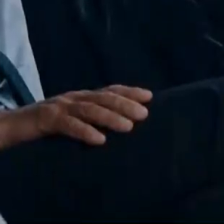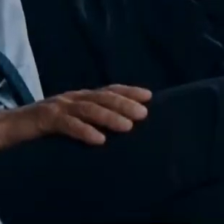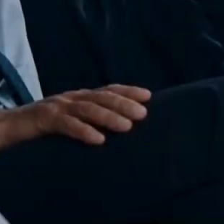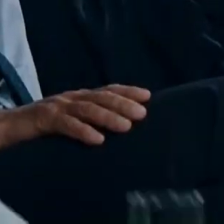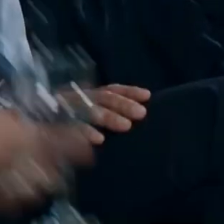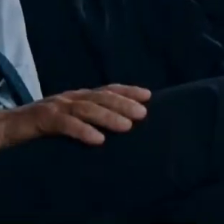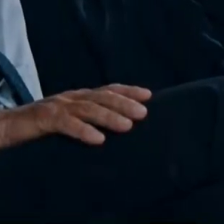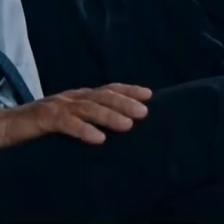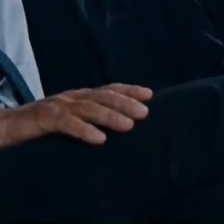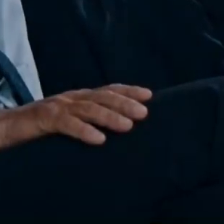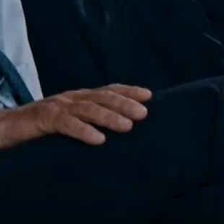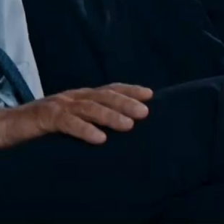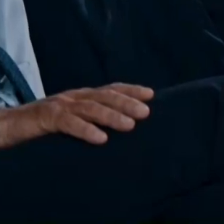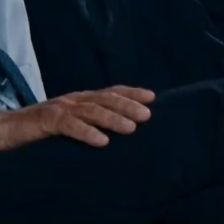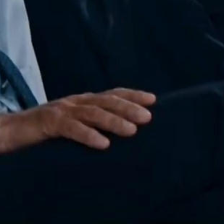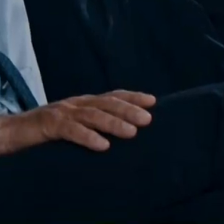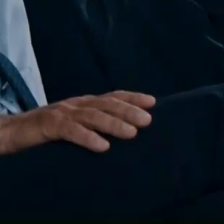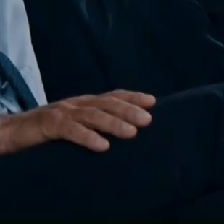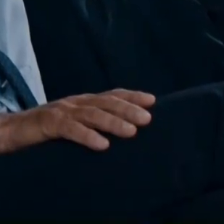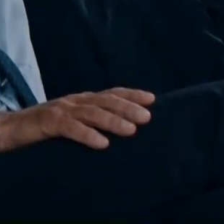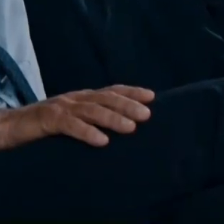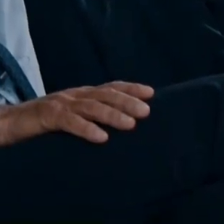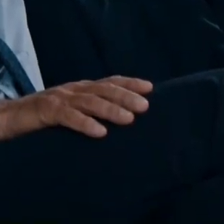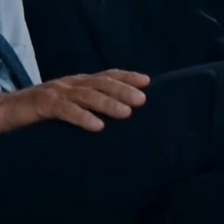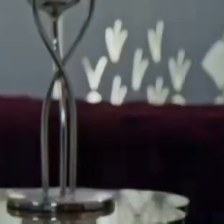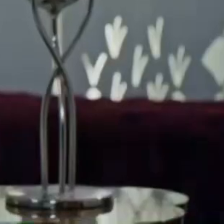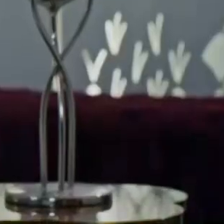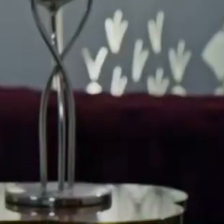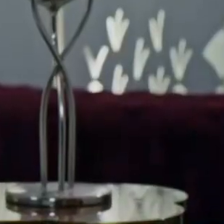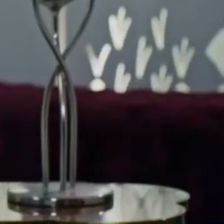Figen garsonun uzaklaşmasını bekliyor.